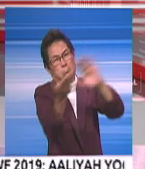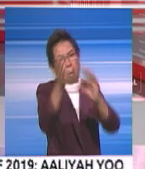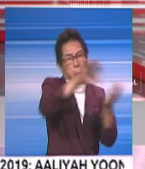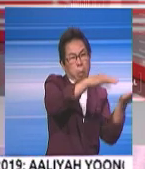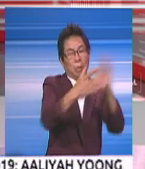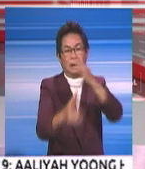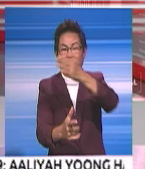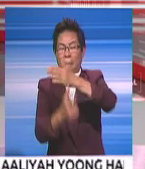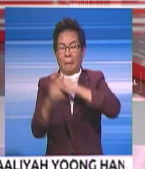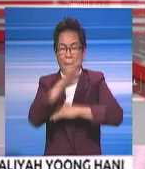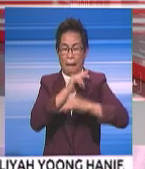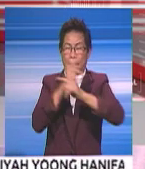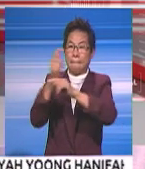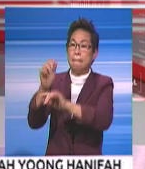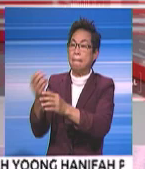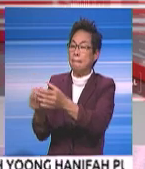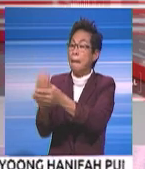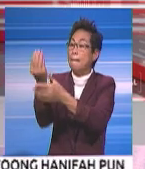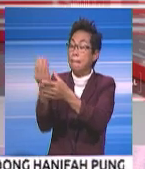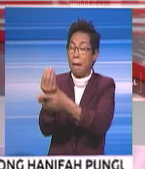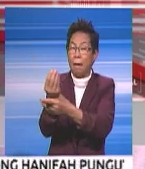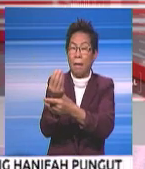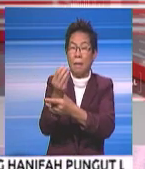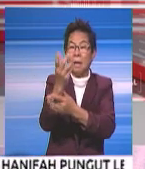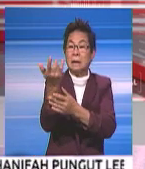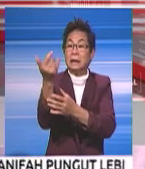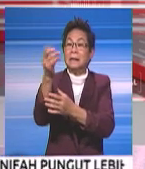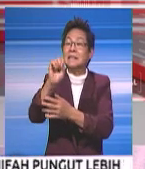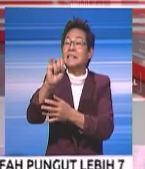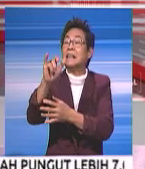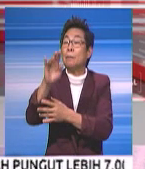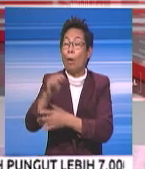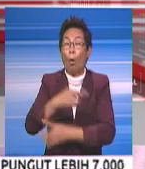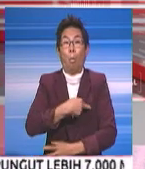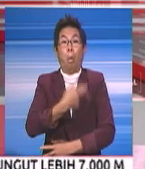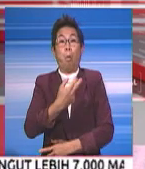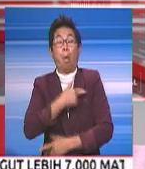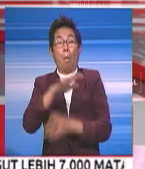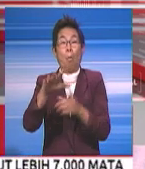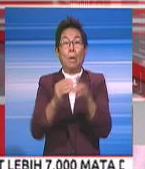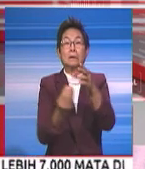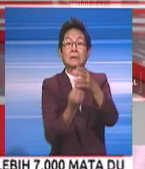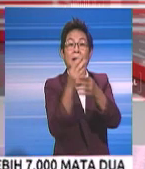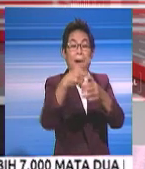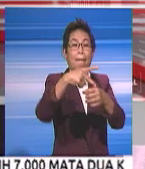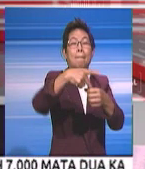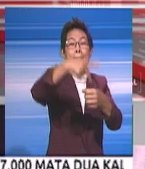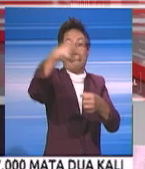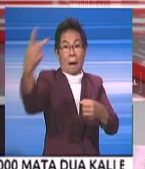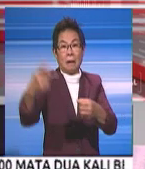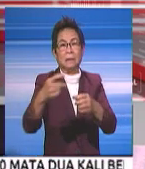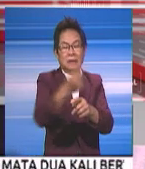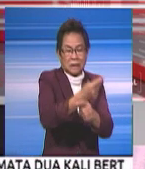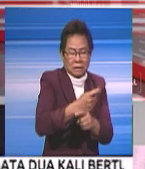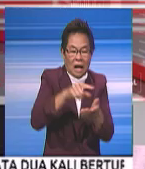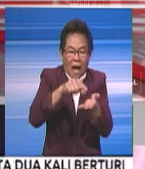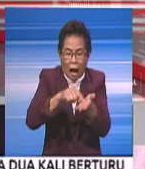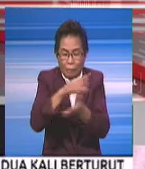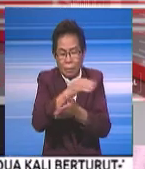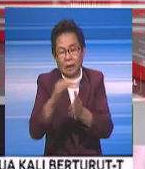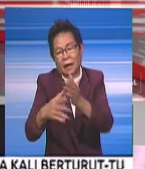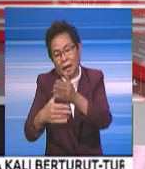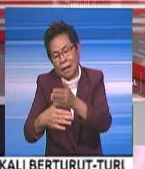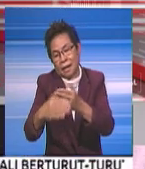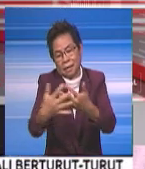Timbalan Menteri Pertanian dan Industri Asas Tani, Sim Zizin, kerugian membabitkan tanaman padi, ternakan ayam dan ikan